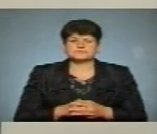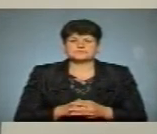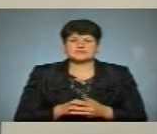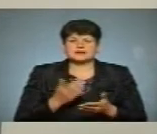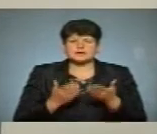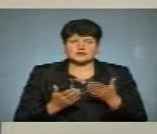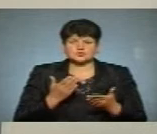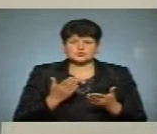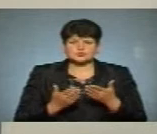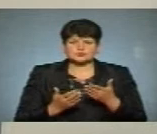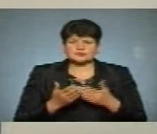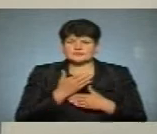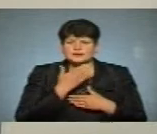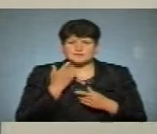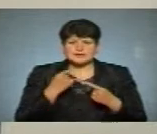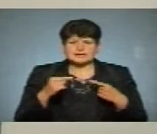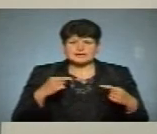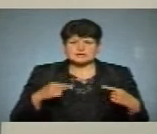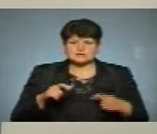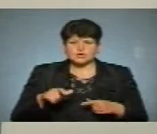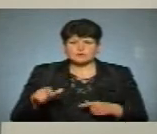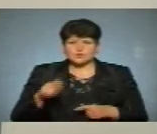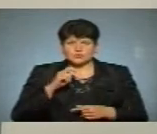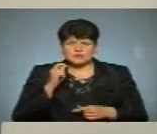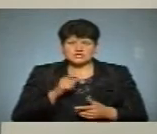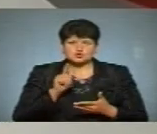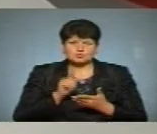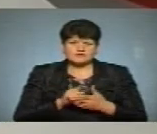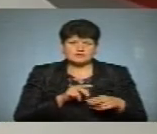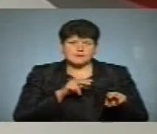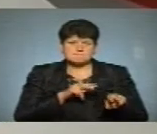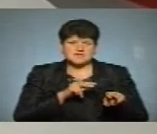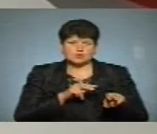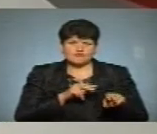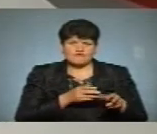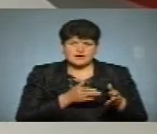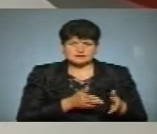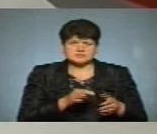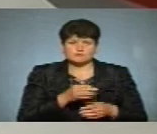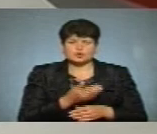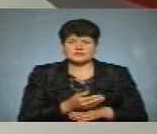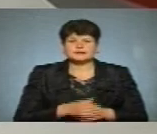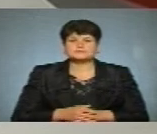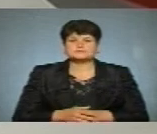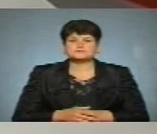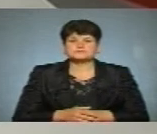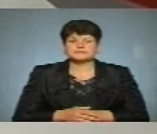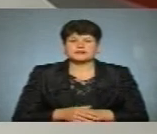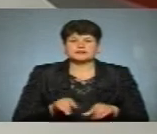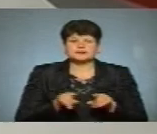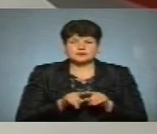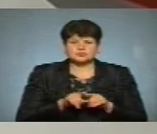Якщо немає інших громадян України, які зобов'язані піклуватися про них.